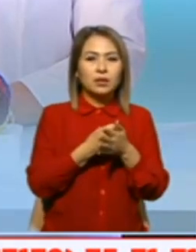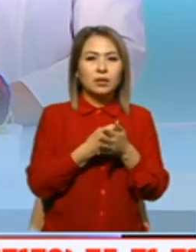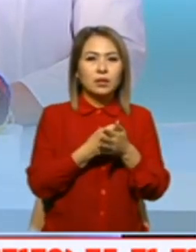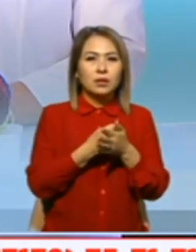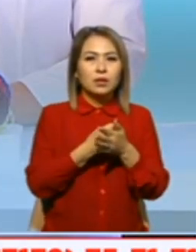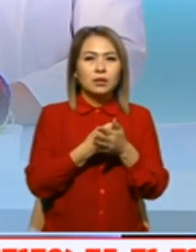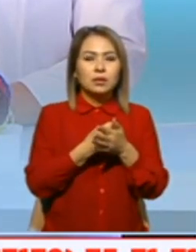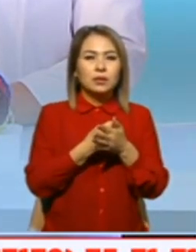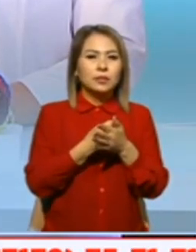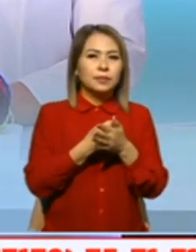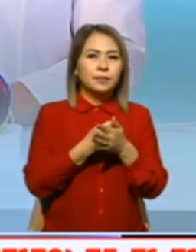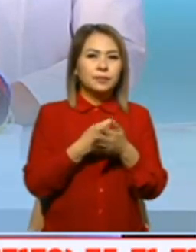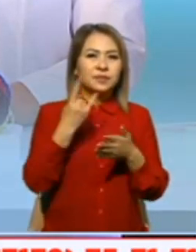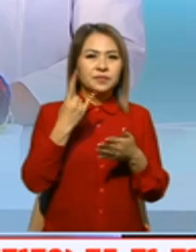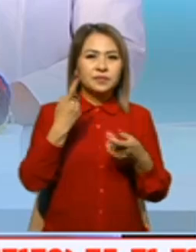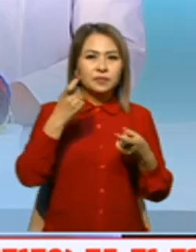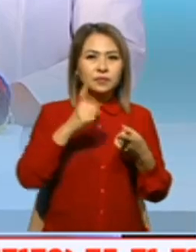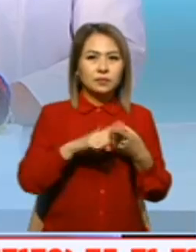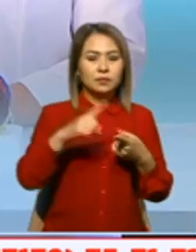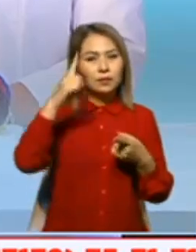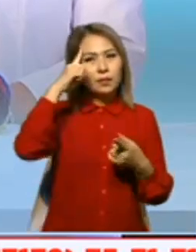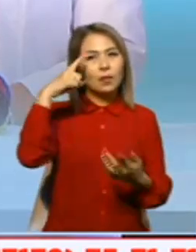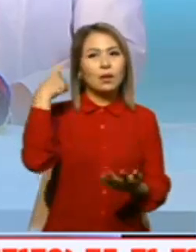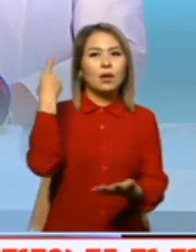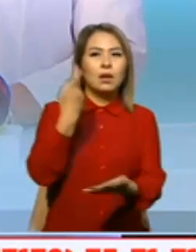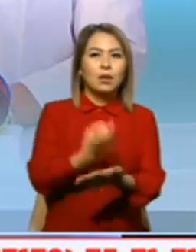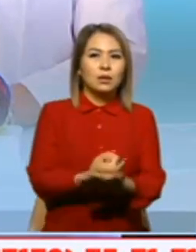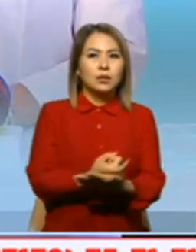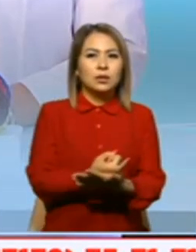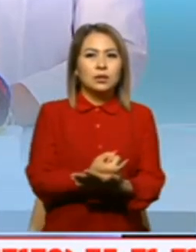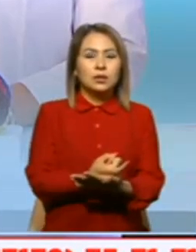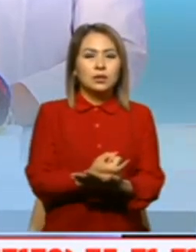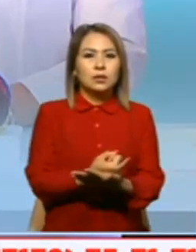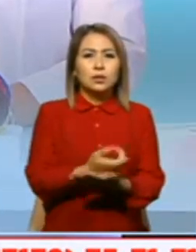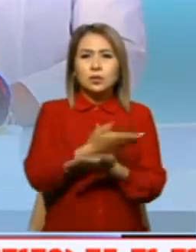Баланда жүрісіне давлениеге байланысты шалқалап жылау, ондай бір